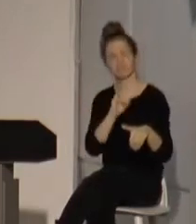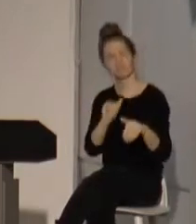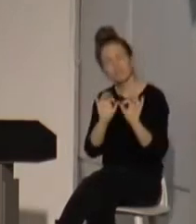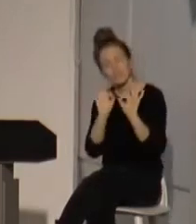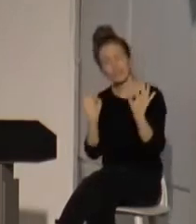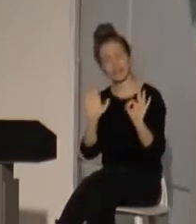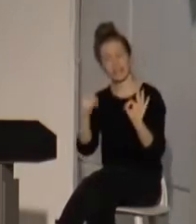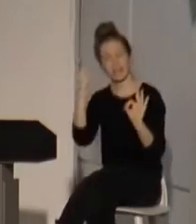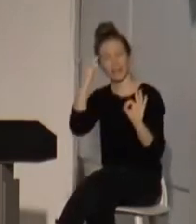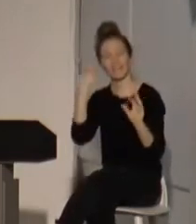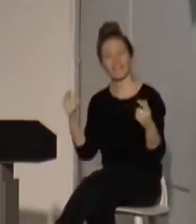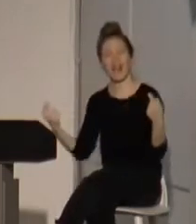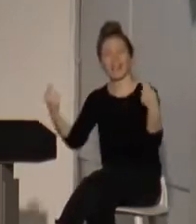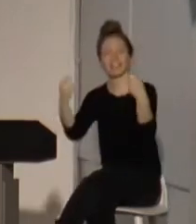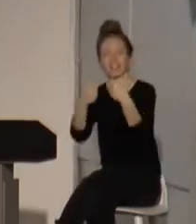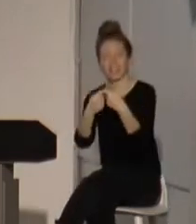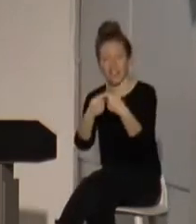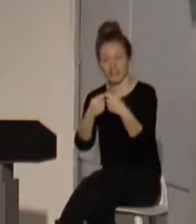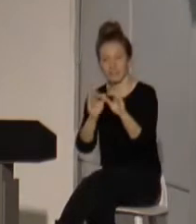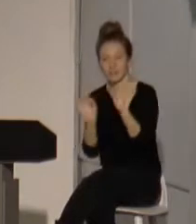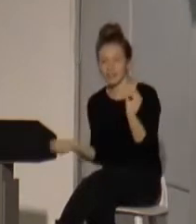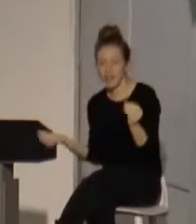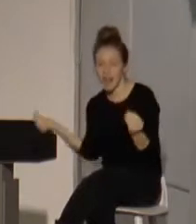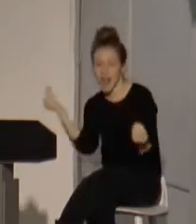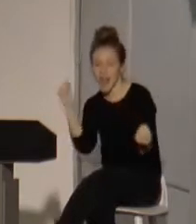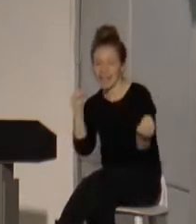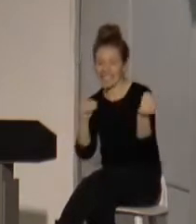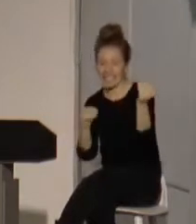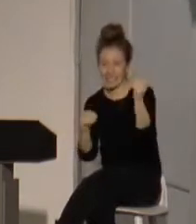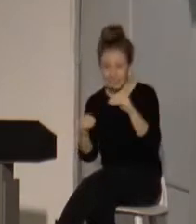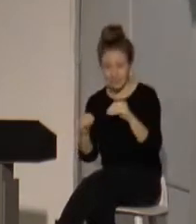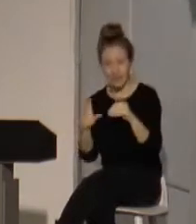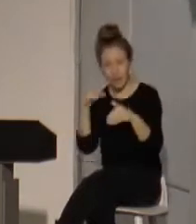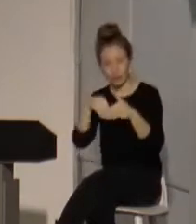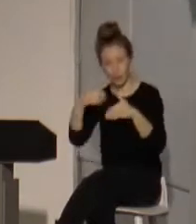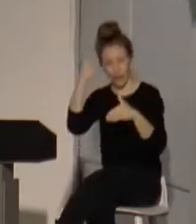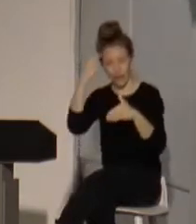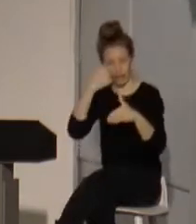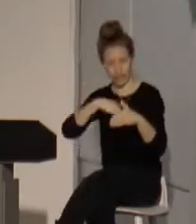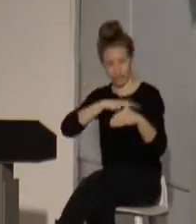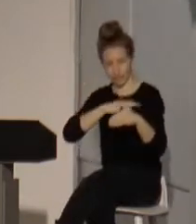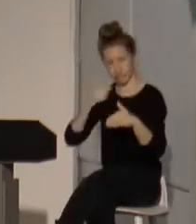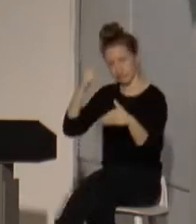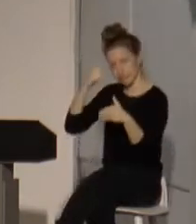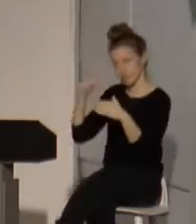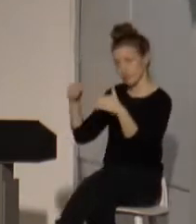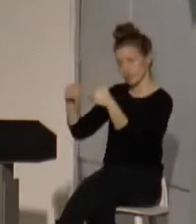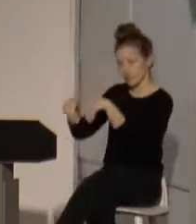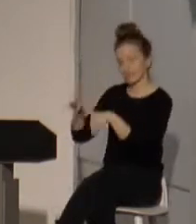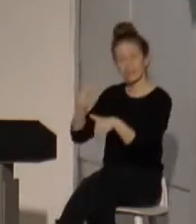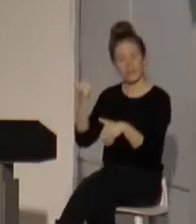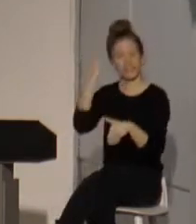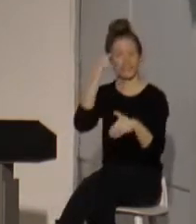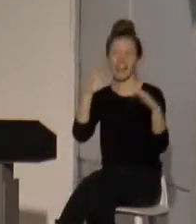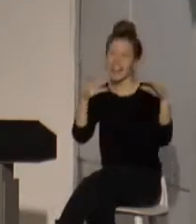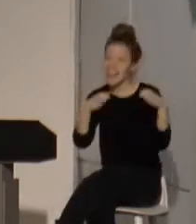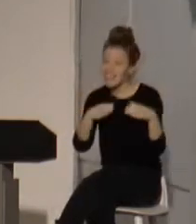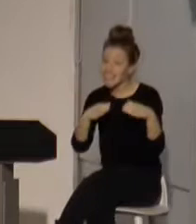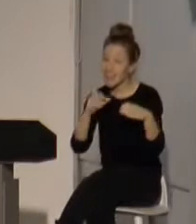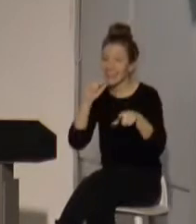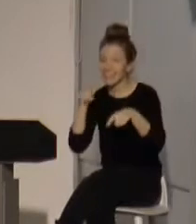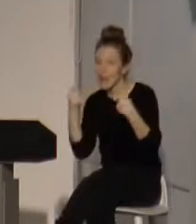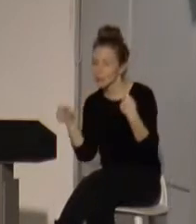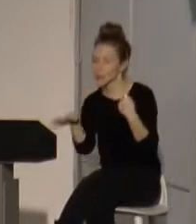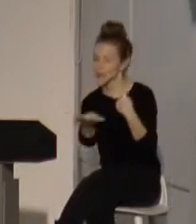על ההקשר, שנתחיל להכניס פנימה לחשיבה שלנו על מוגבלות, את החברה, את התרבות, את המרחב,